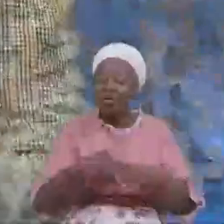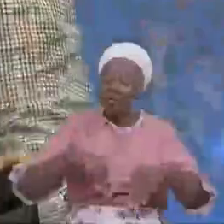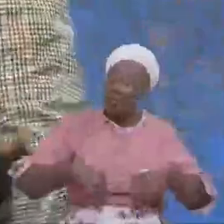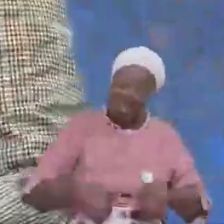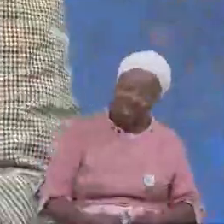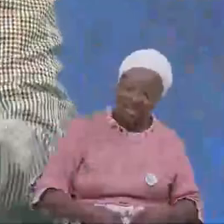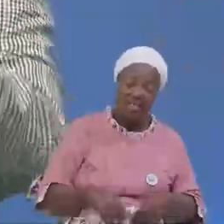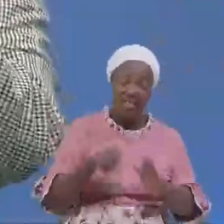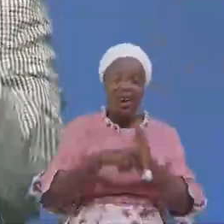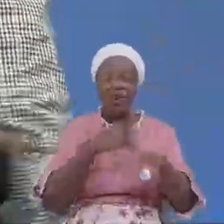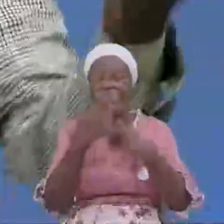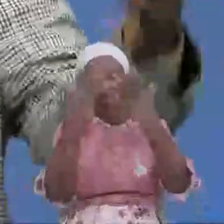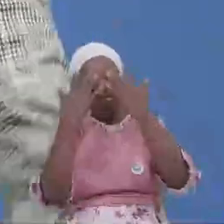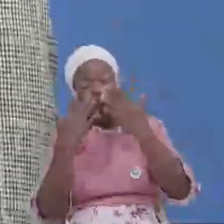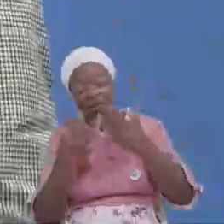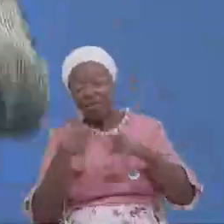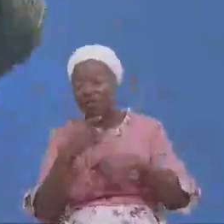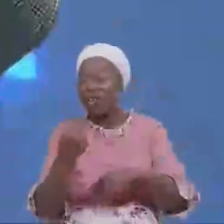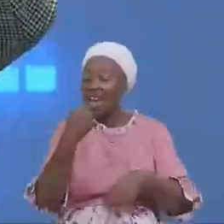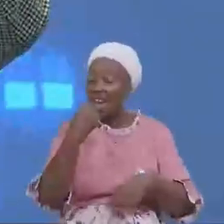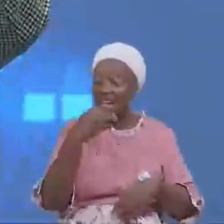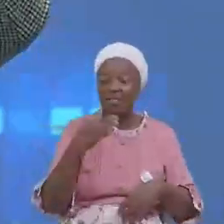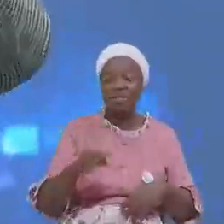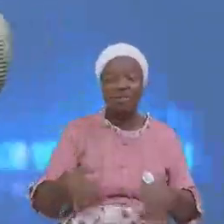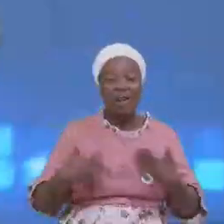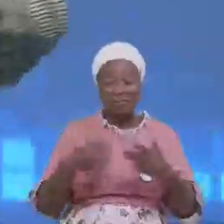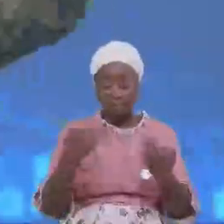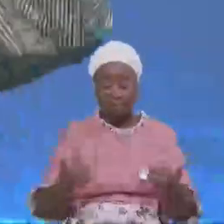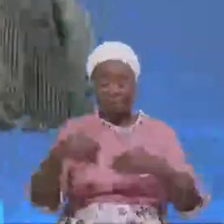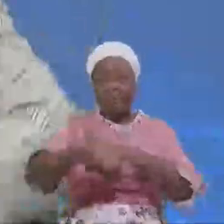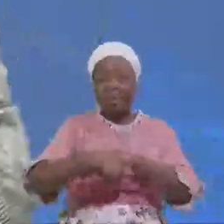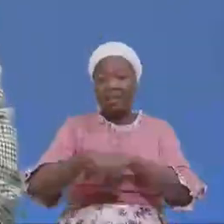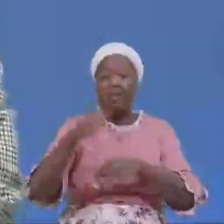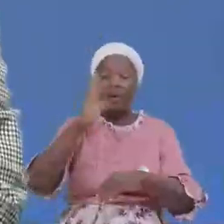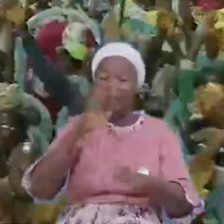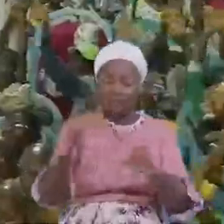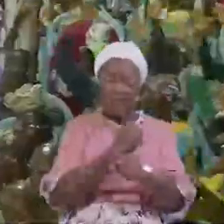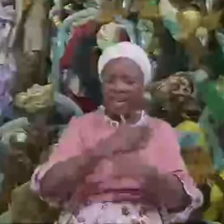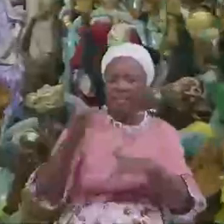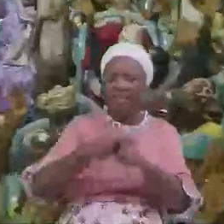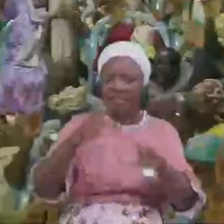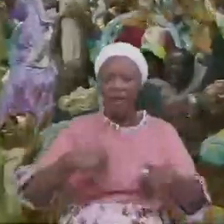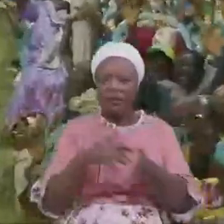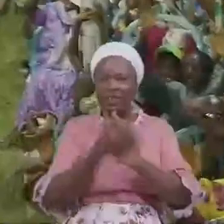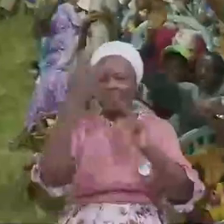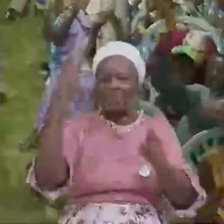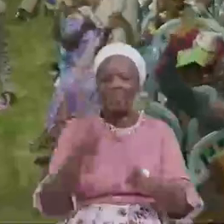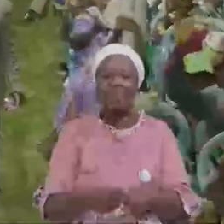toute la fatigue, tous les regrets de la vie. Ce soir, tout sera ôté de ta vie.